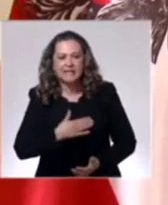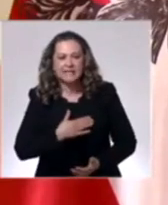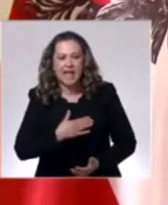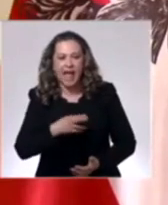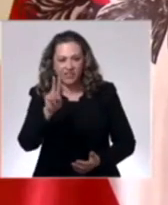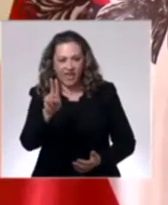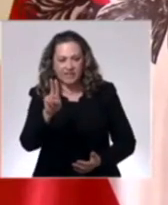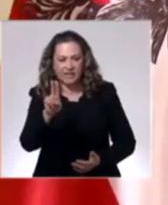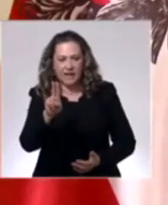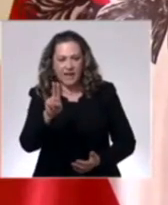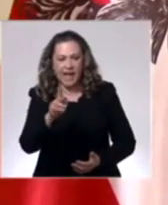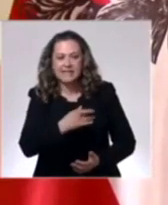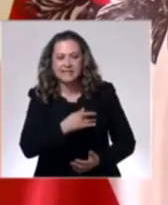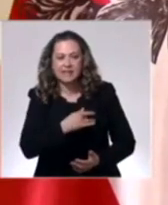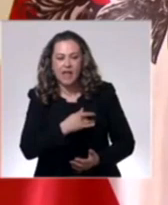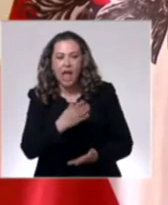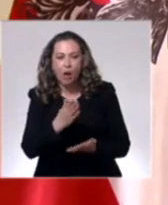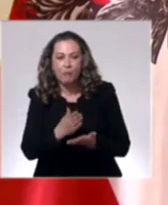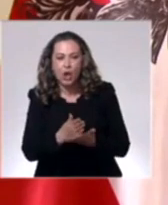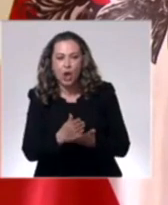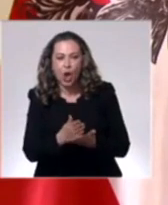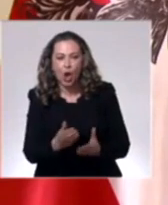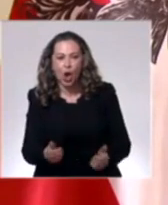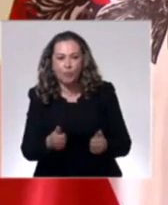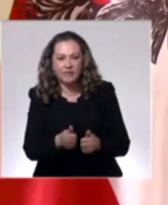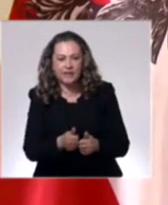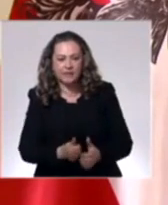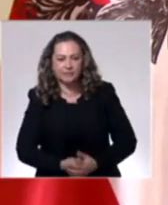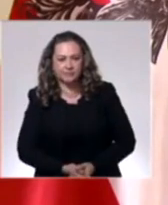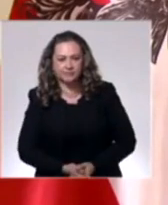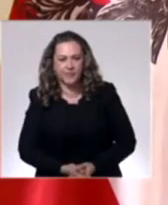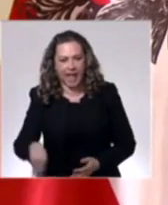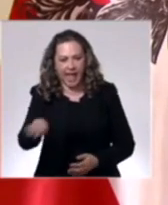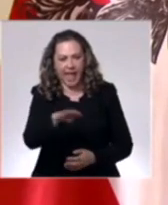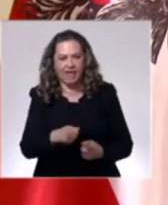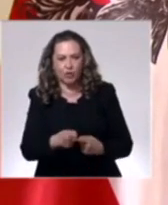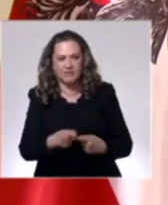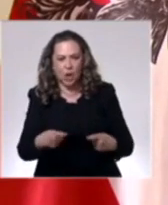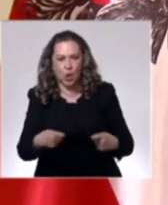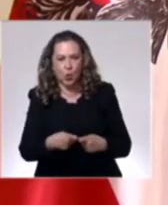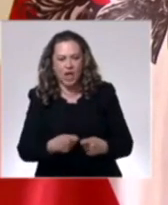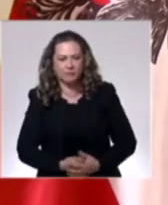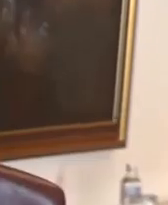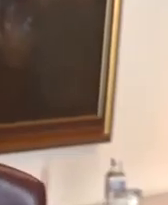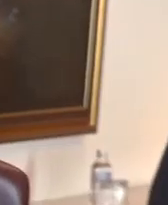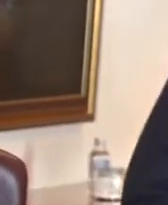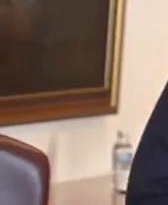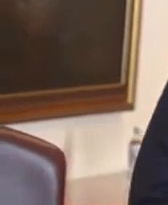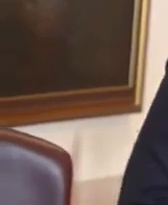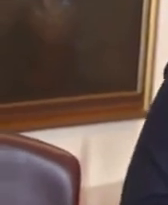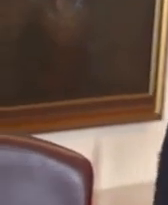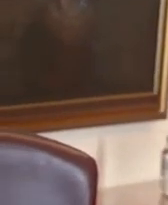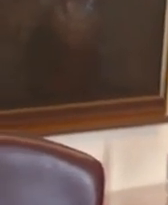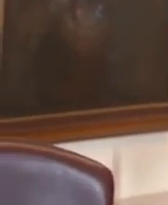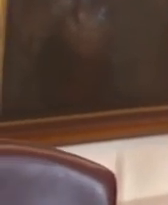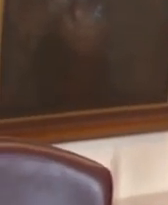двете срца да битат обритетенет во Европската унија. Австрија не